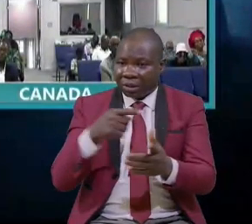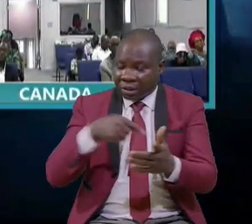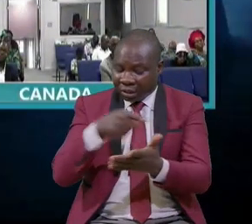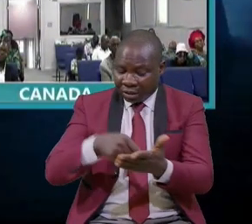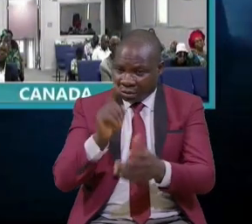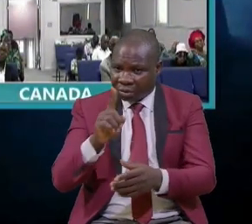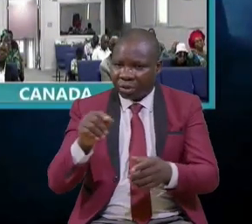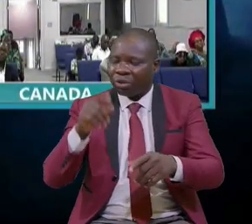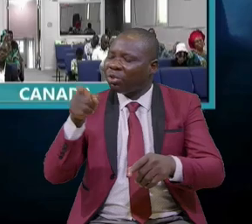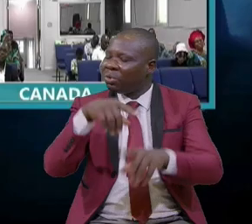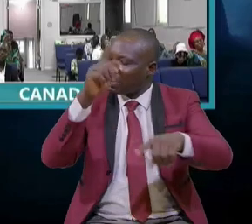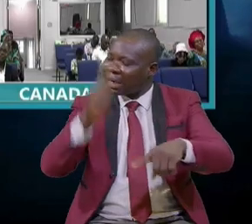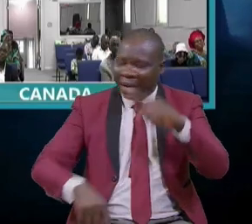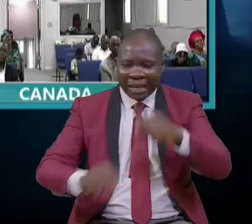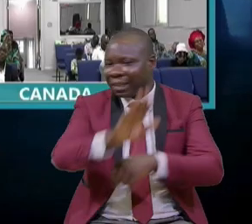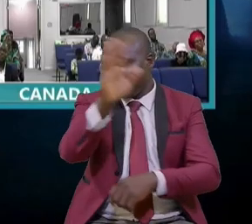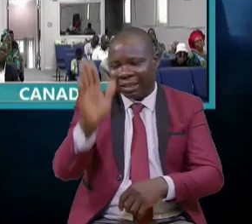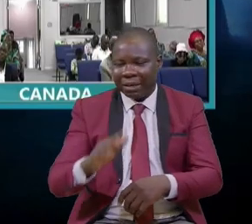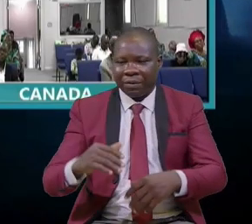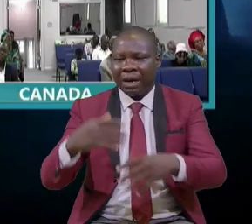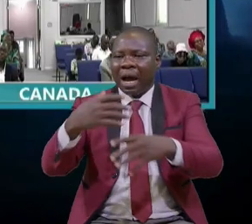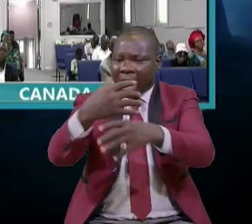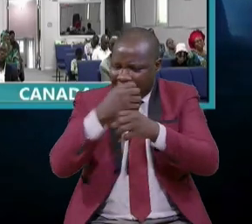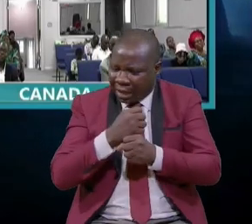atteindre ça. Tu peux courir, tu peux prendre, voler.